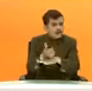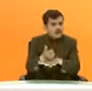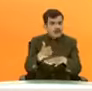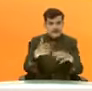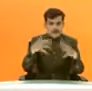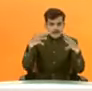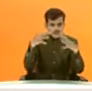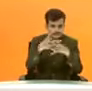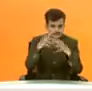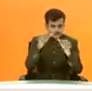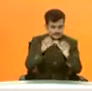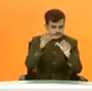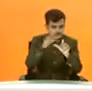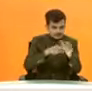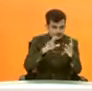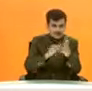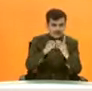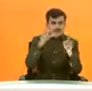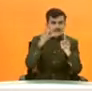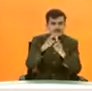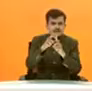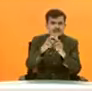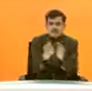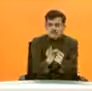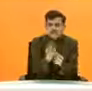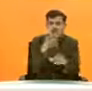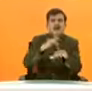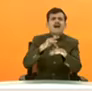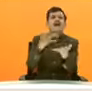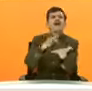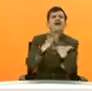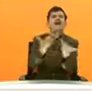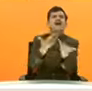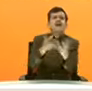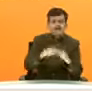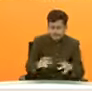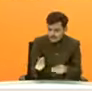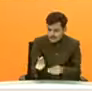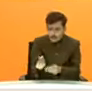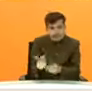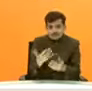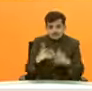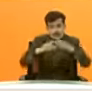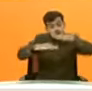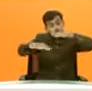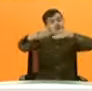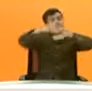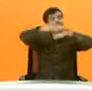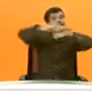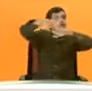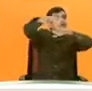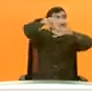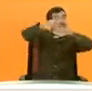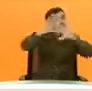ये केसर किसी खेत या मिट्टी में नहीं, बल्कि एरोपोनिक्स टेक्निक से उगाए जा रहे